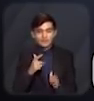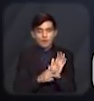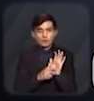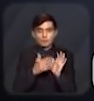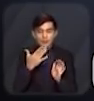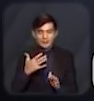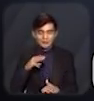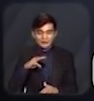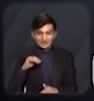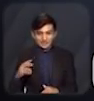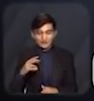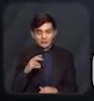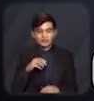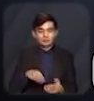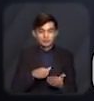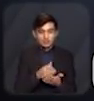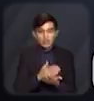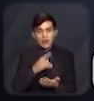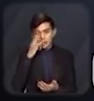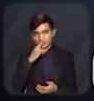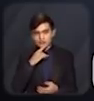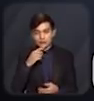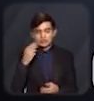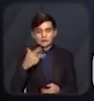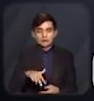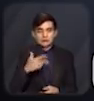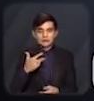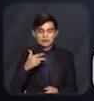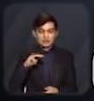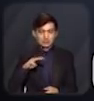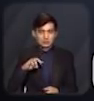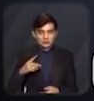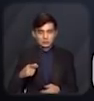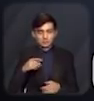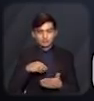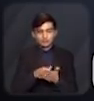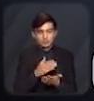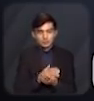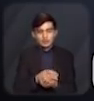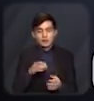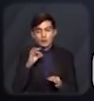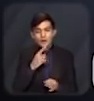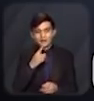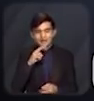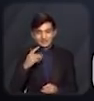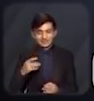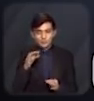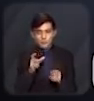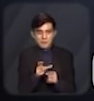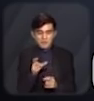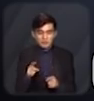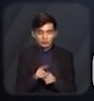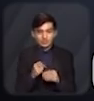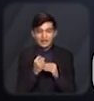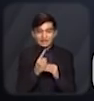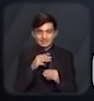85 тиын салық төлесе, қазақстандық балықшылар 33 теңге төледі екен. Ал уақ балықтардың бір келісіне ұлттық валютаға шаққанда